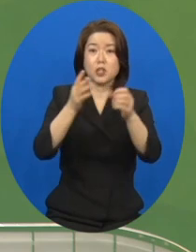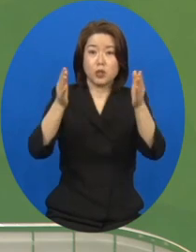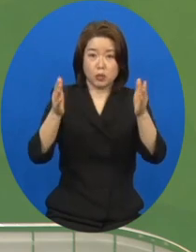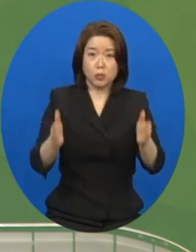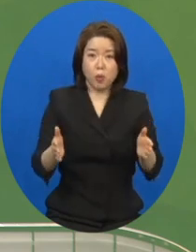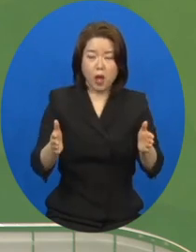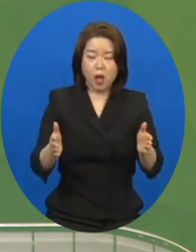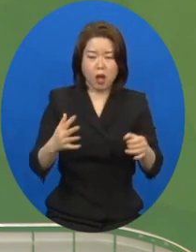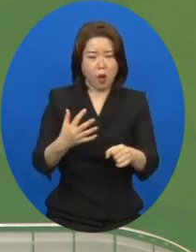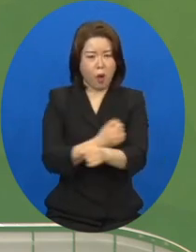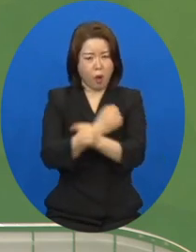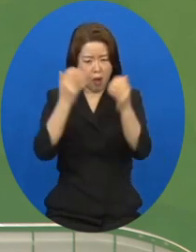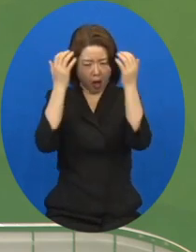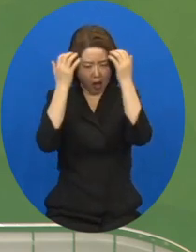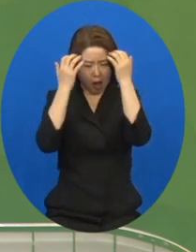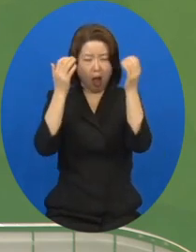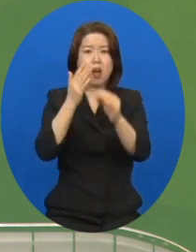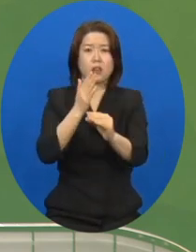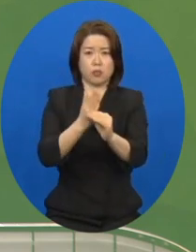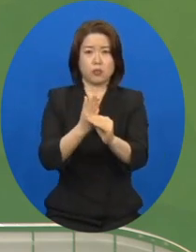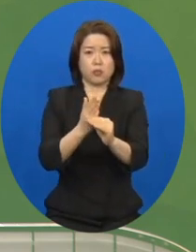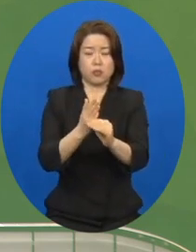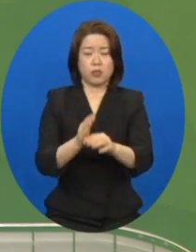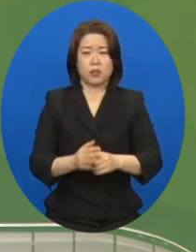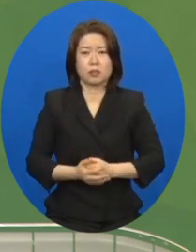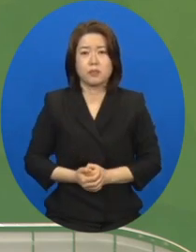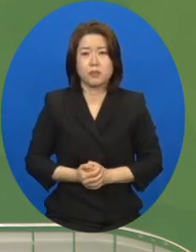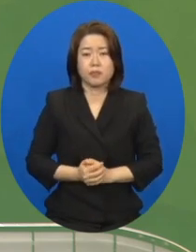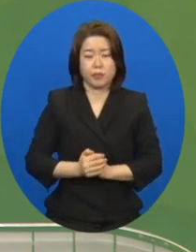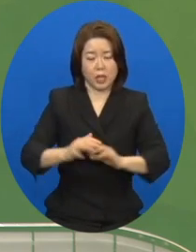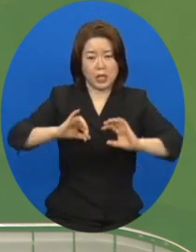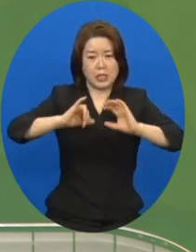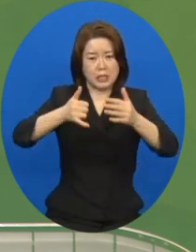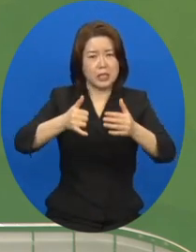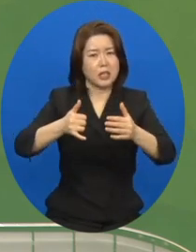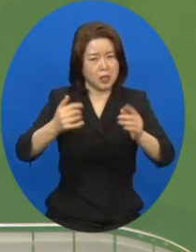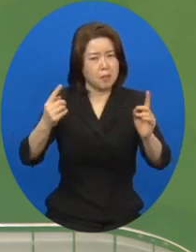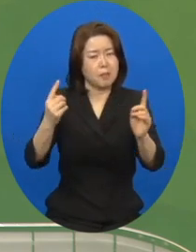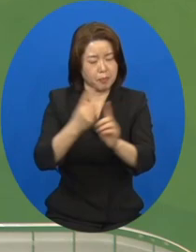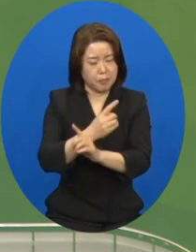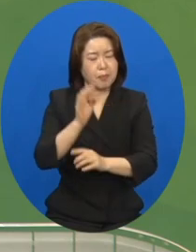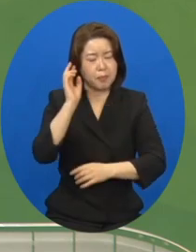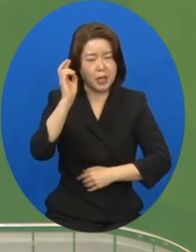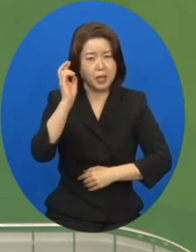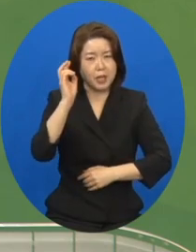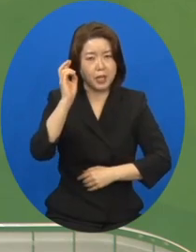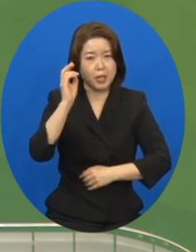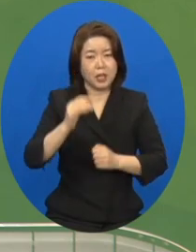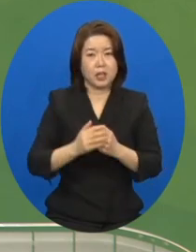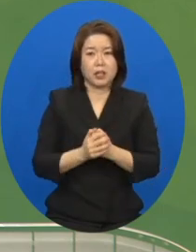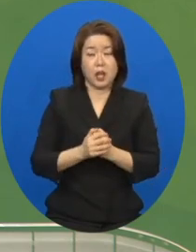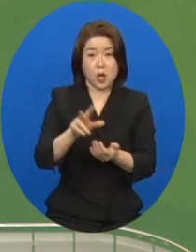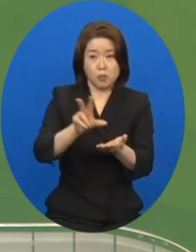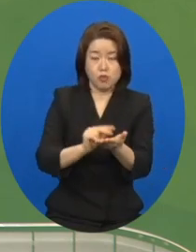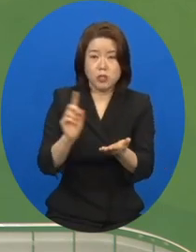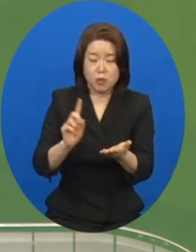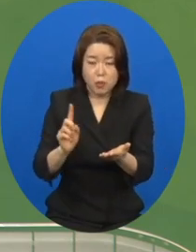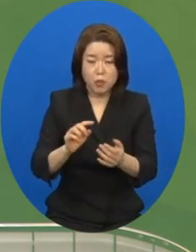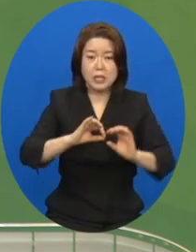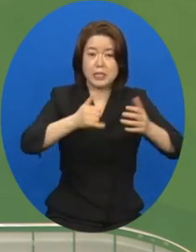엄청난 고통을 겪고 있습니다. 세상이 안 바뀔 수가 없죠. 문제는 이렇게 세상이